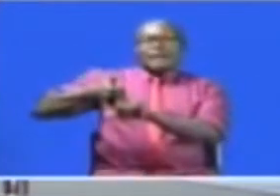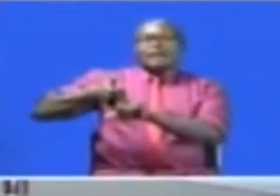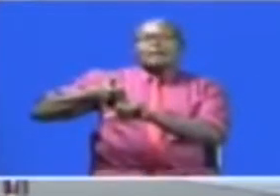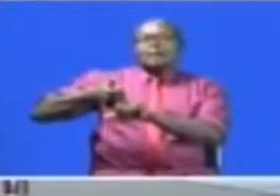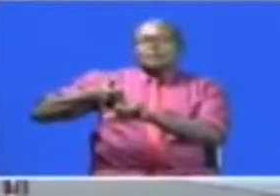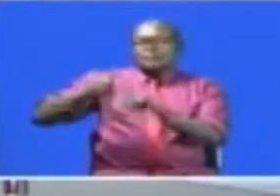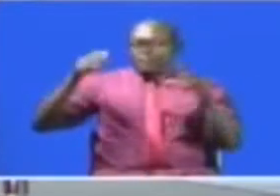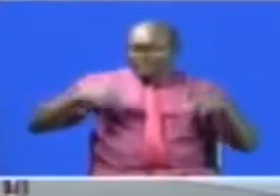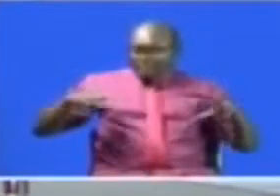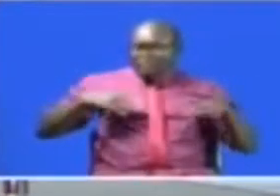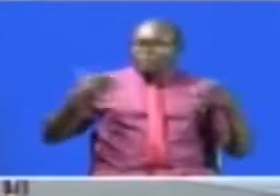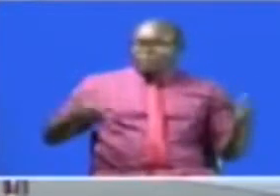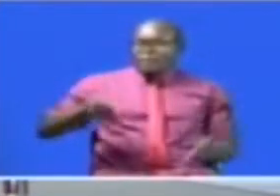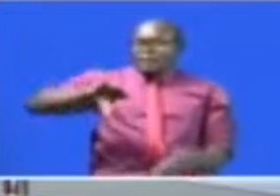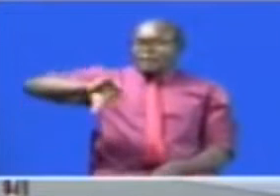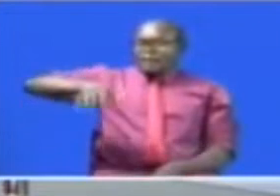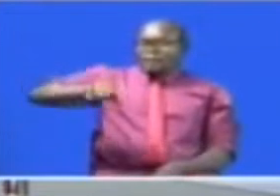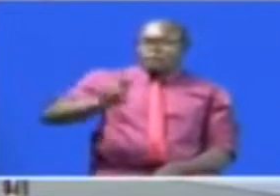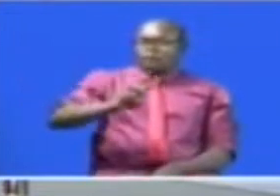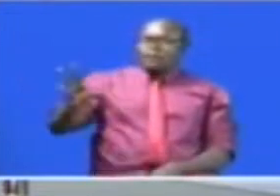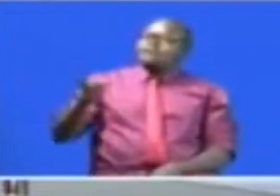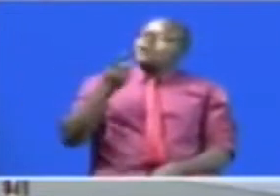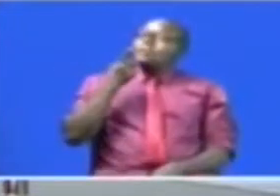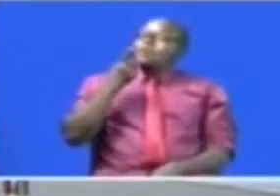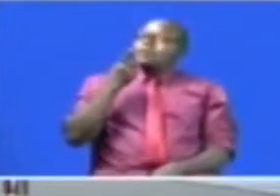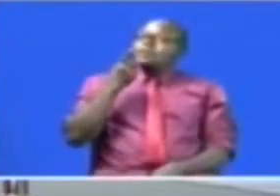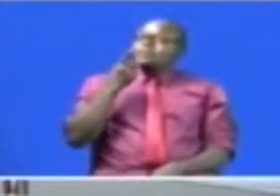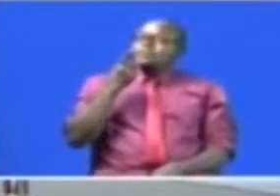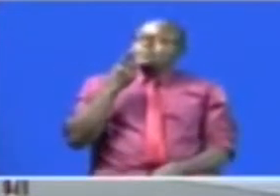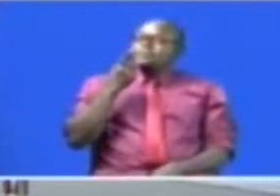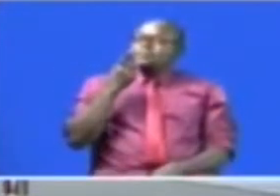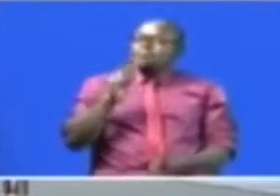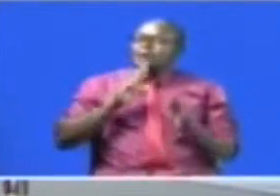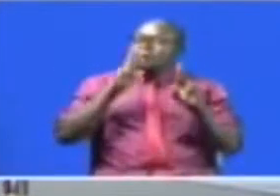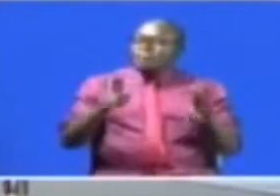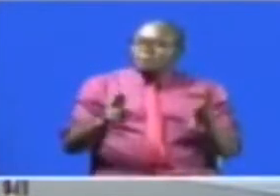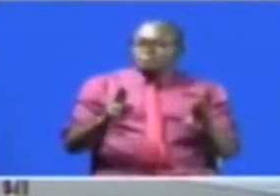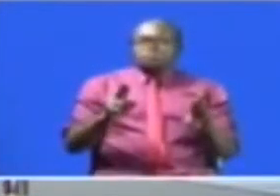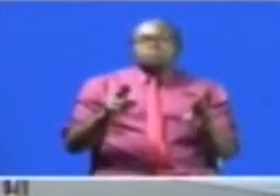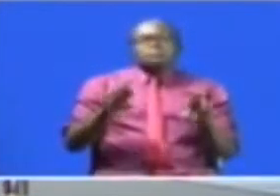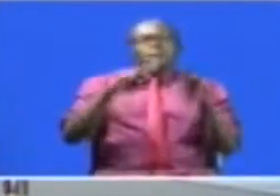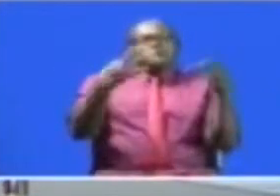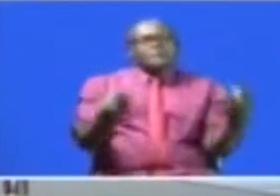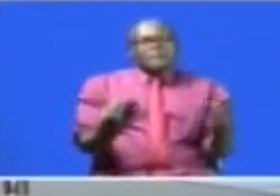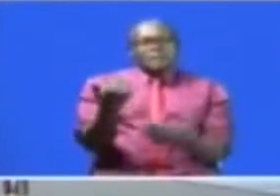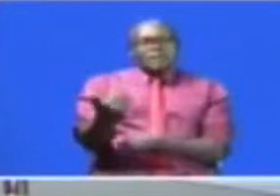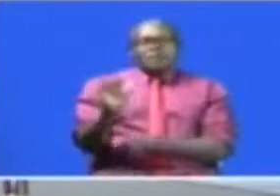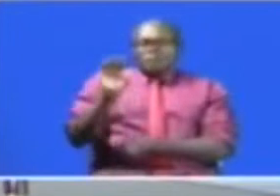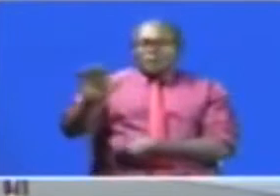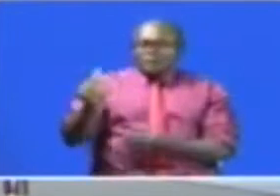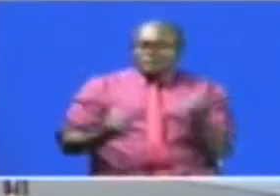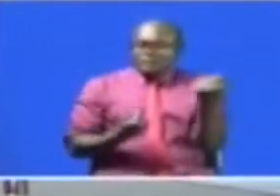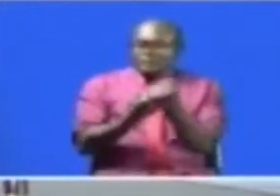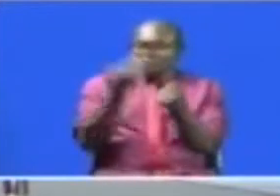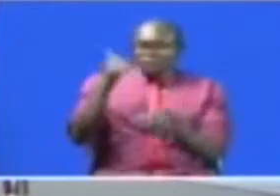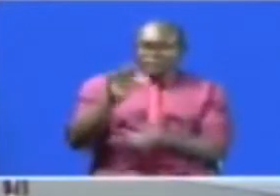lami nyeusi katika kaunti ya Pokot Magharibi. Na kama anavyoarifu mwanahabari wetu Elvis Kosgei, familia hiyo sasa inataka fidia,